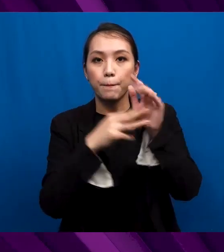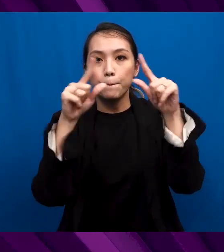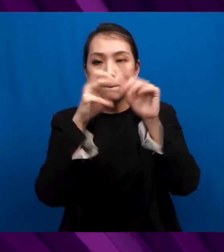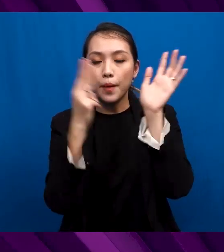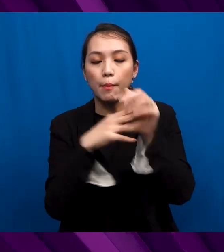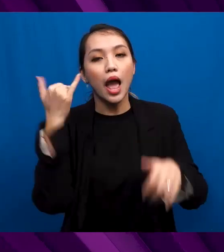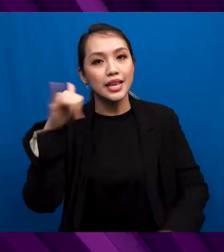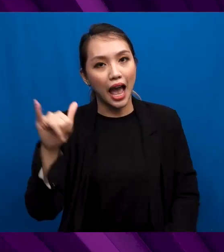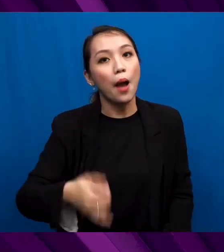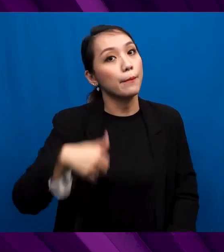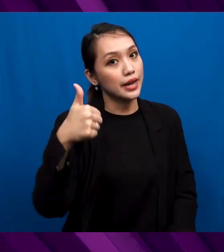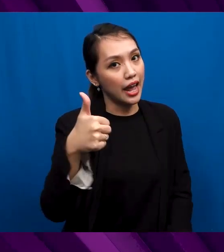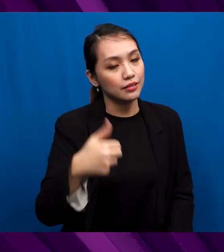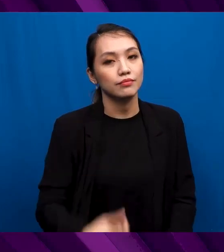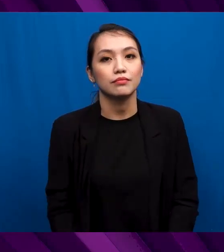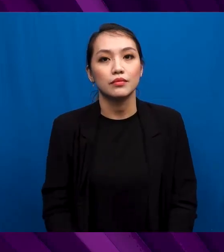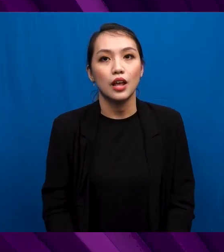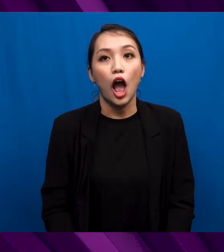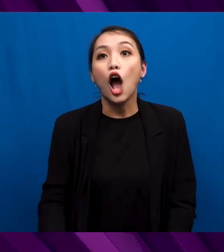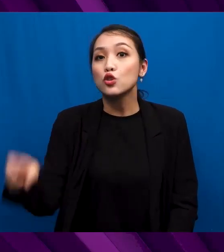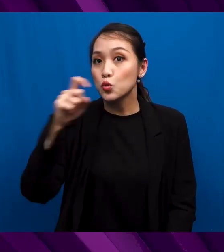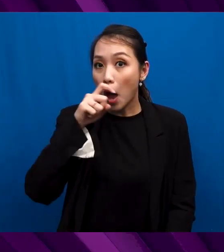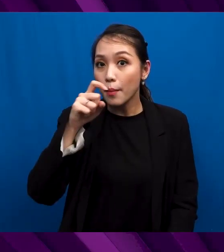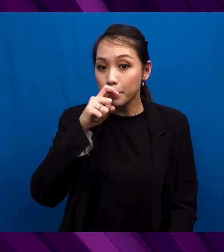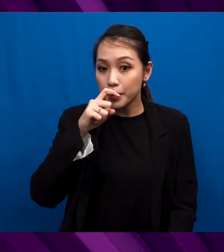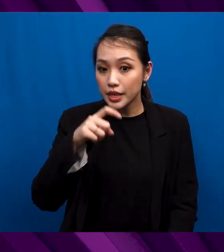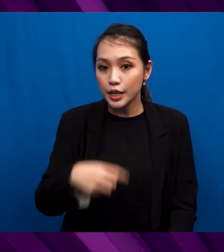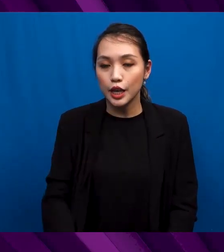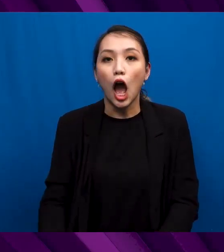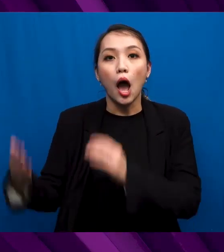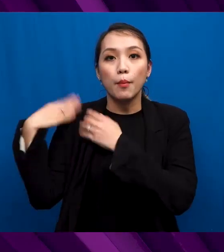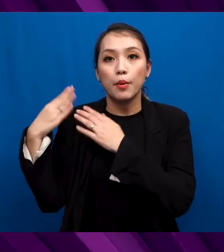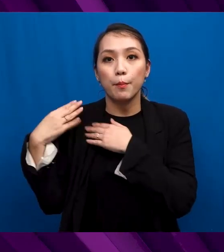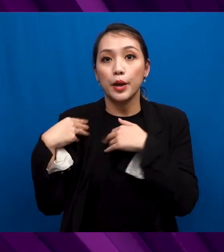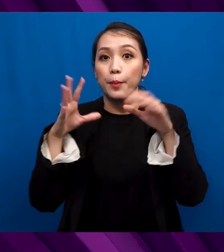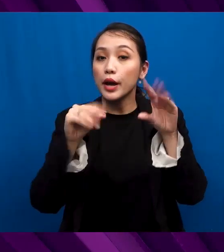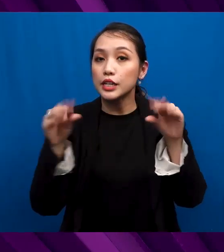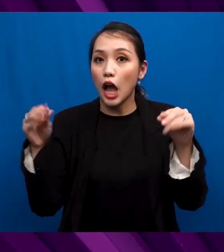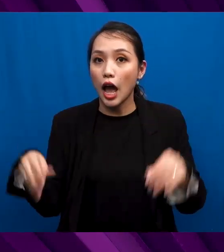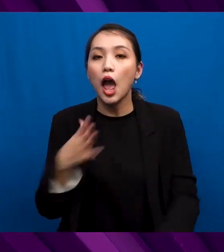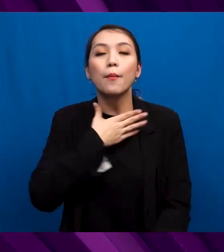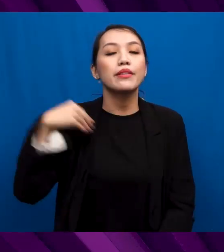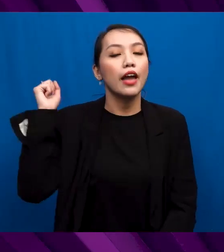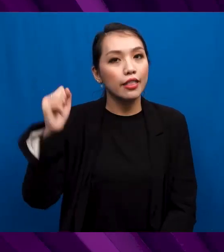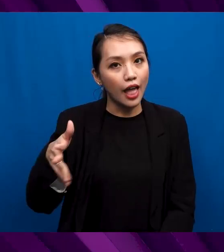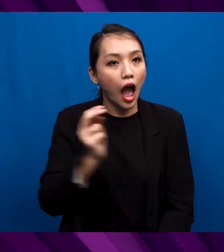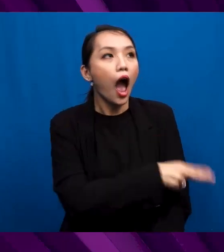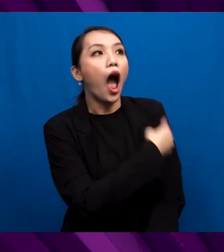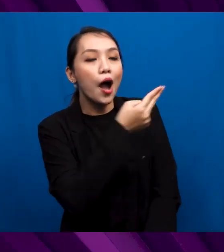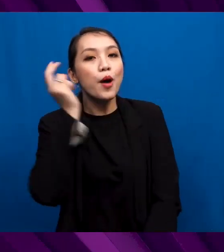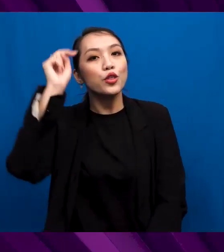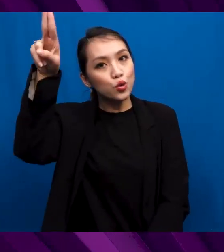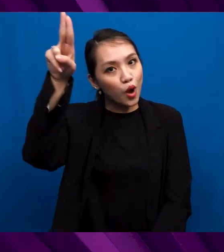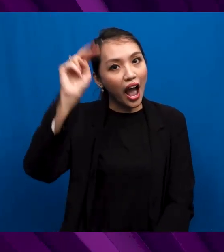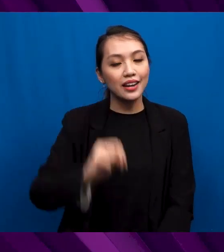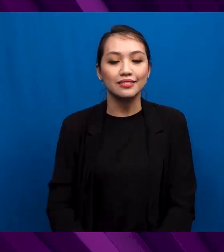Ini termasuk suami, imam dalam keluarga, atau ketua pemimpin perusahaan, atau pendeta, hamba Tuhan di gereja. Karena Lewi juga